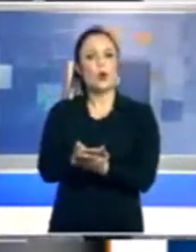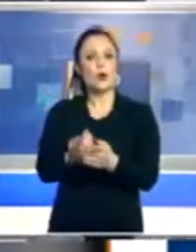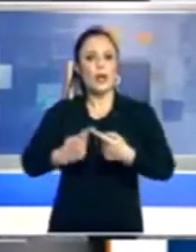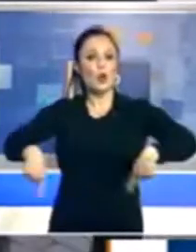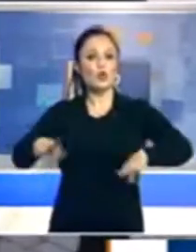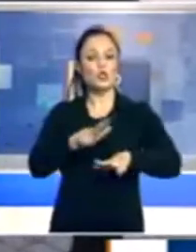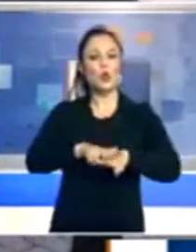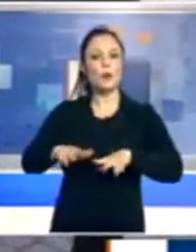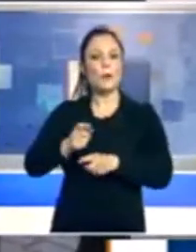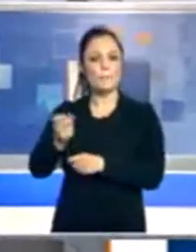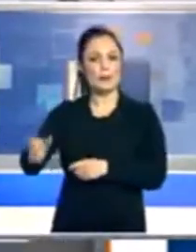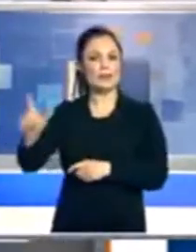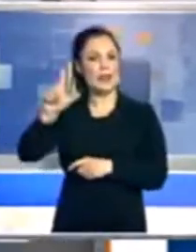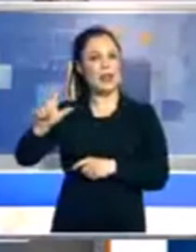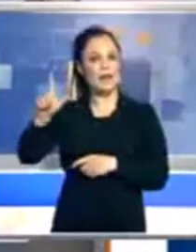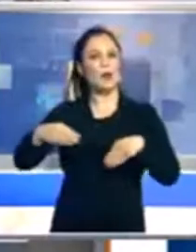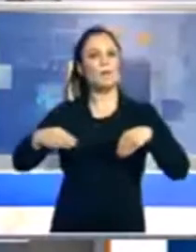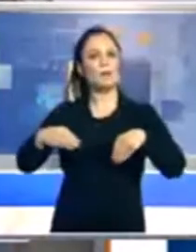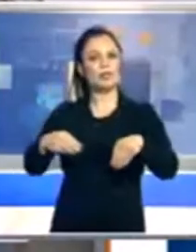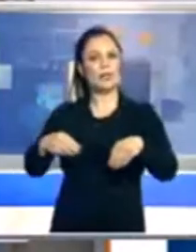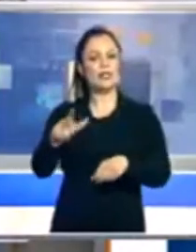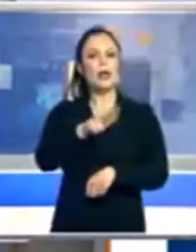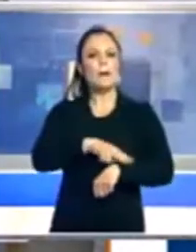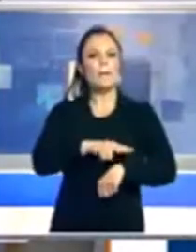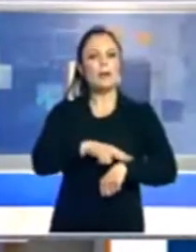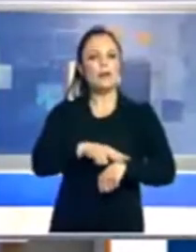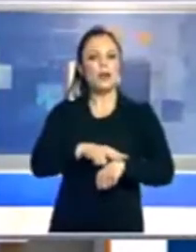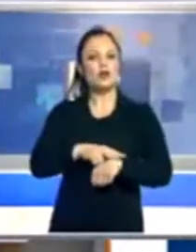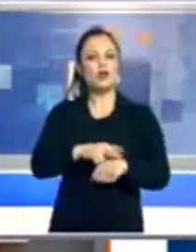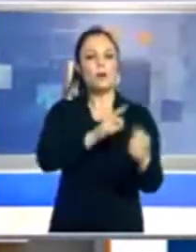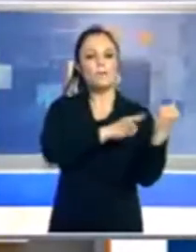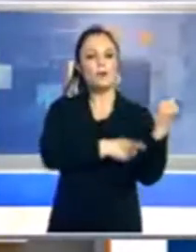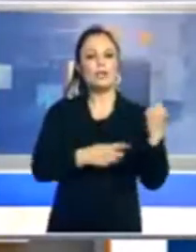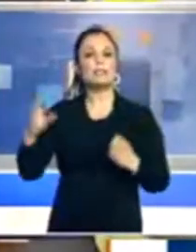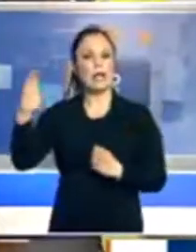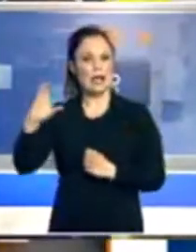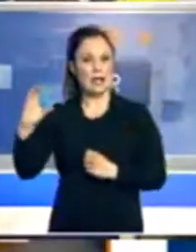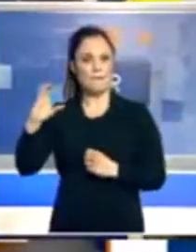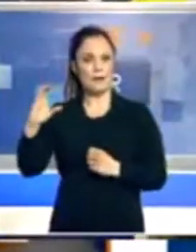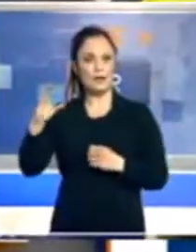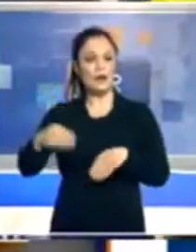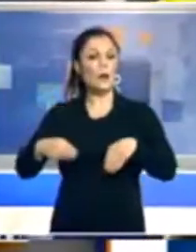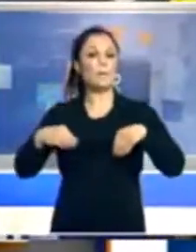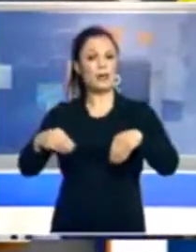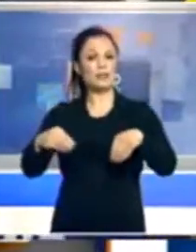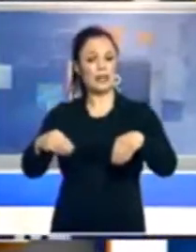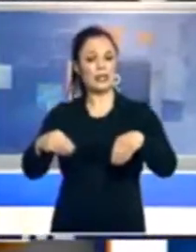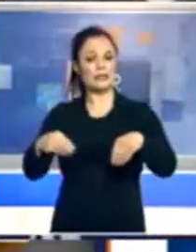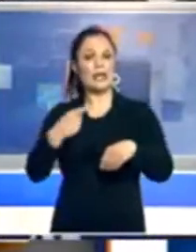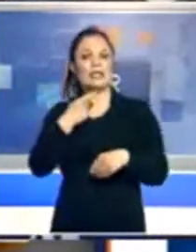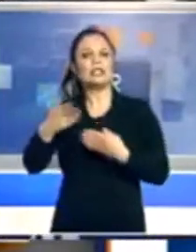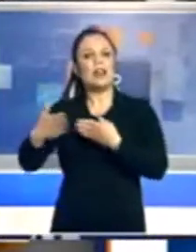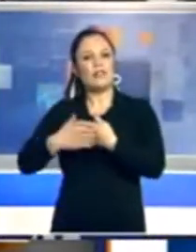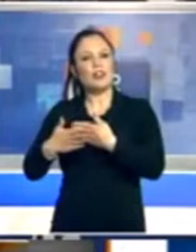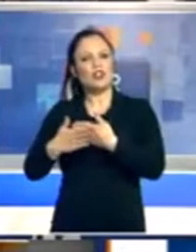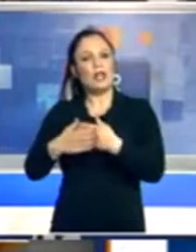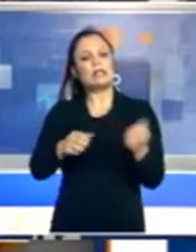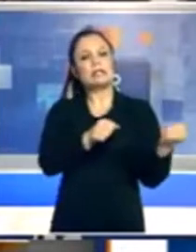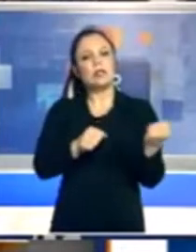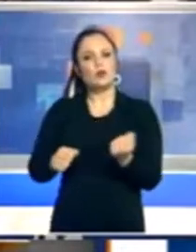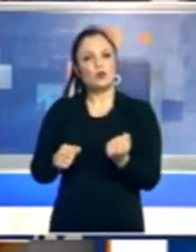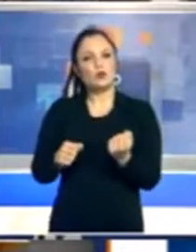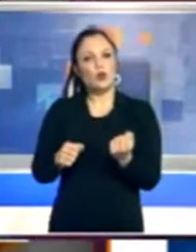Comunale di Lavello, a cui ha preso parte anche il prefetto di Potenza, Michele Campanaro, una presenza per sottolineare la vicinanza delle istituzioni